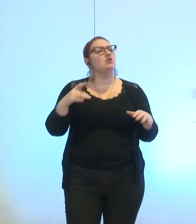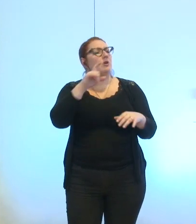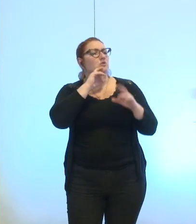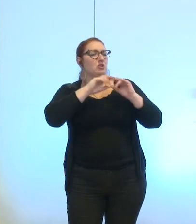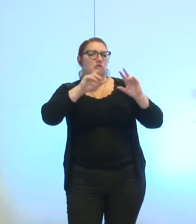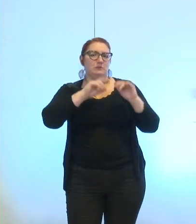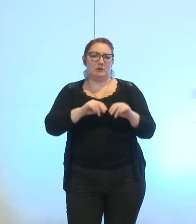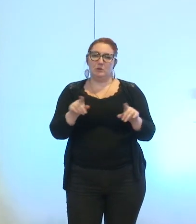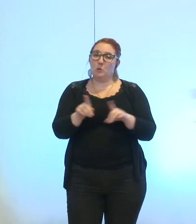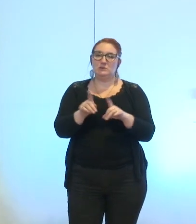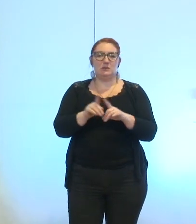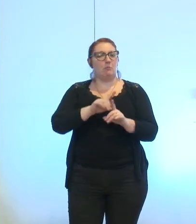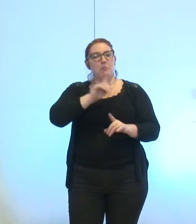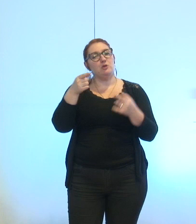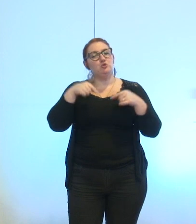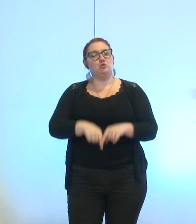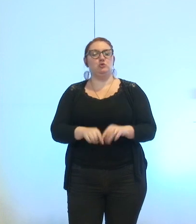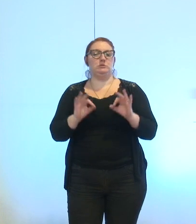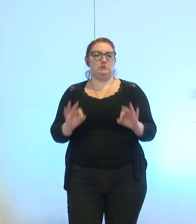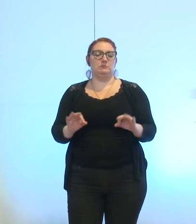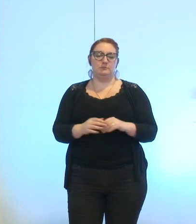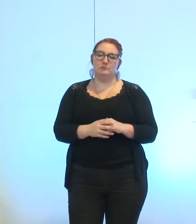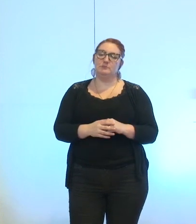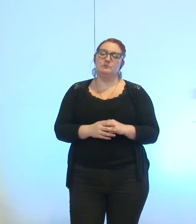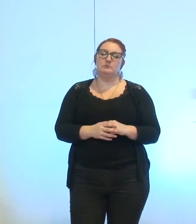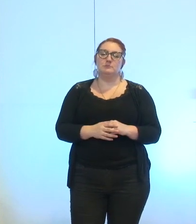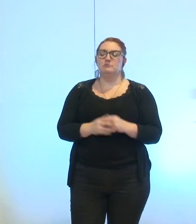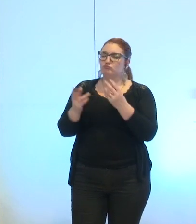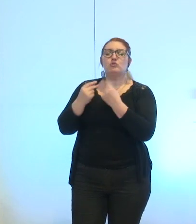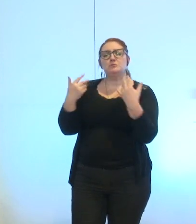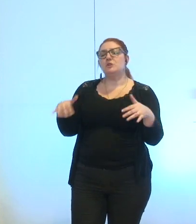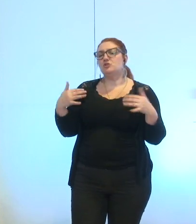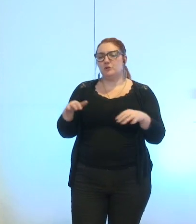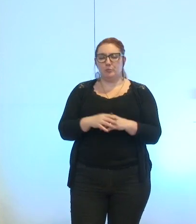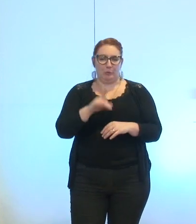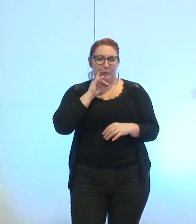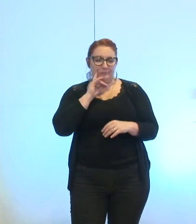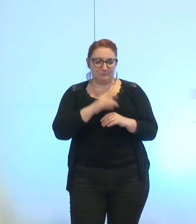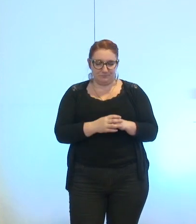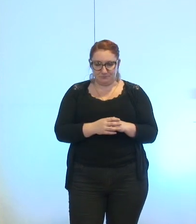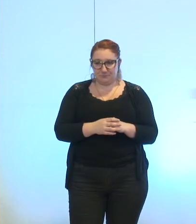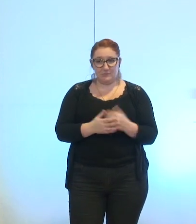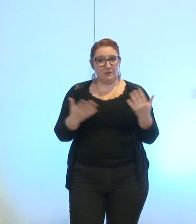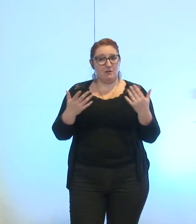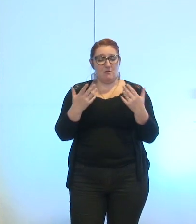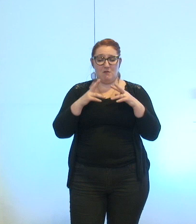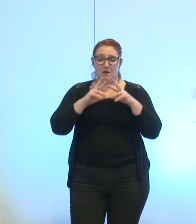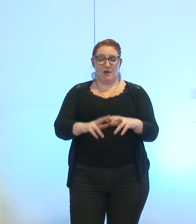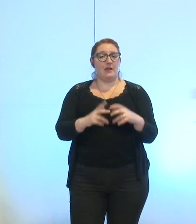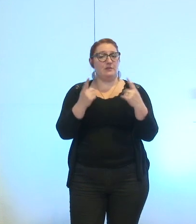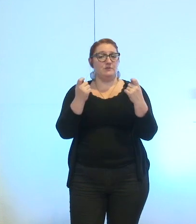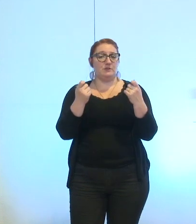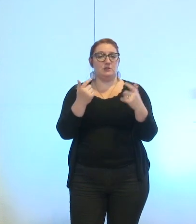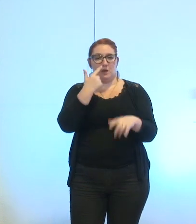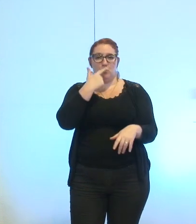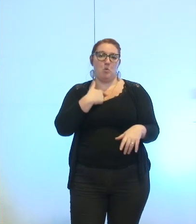est partial pour des raisons qui ont aussi été évoquées il s'agit avant tout d'une analyse financière que je qualifierai volontairement